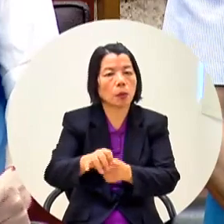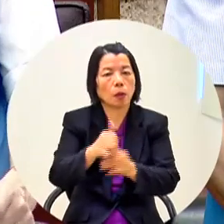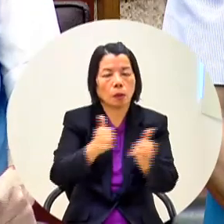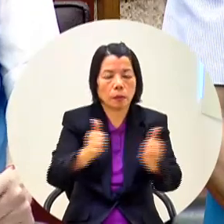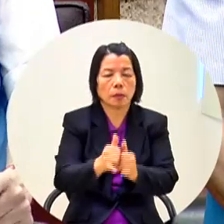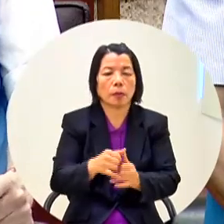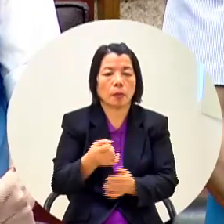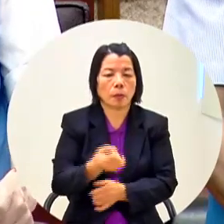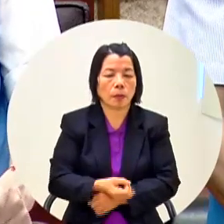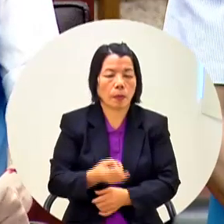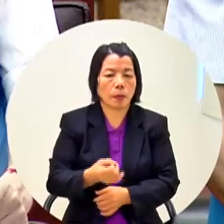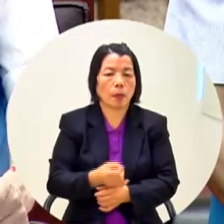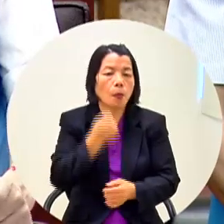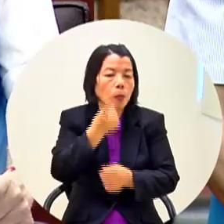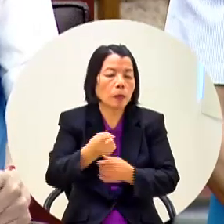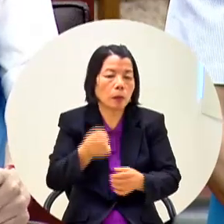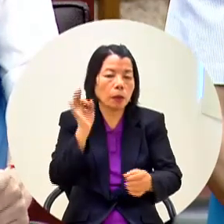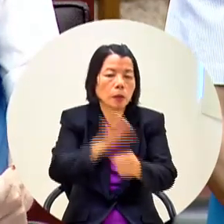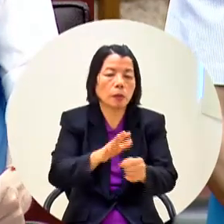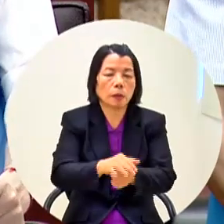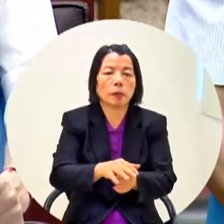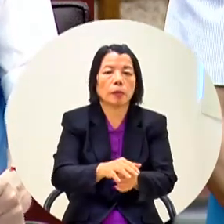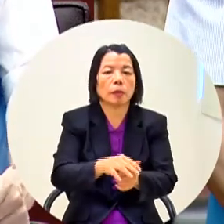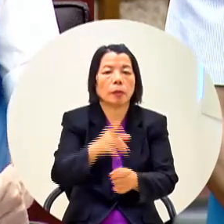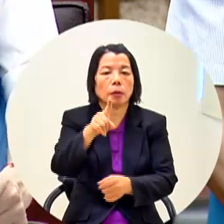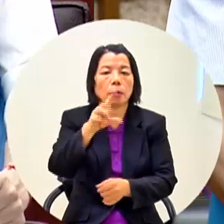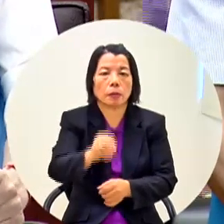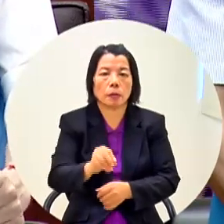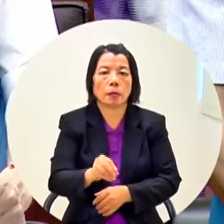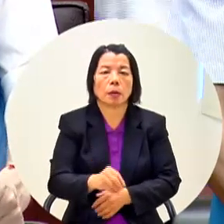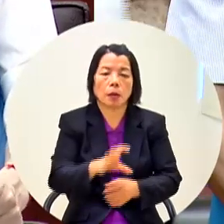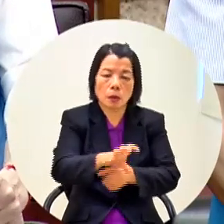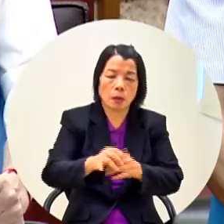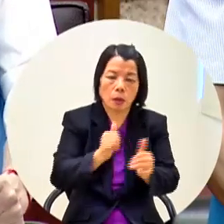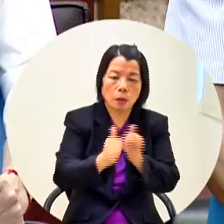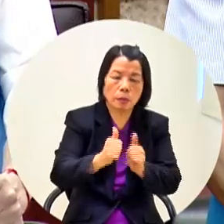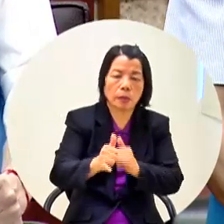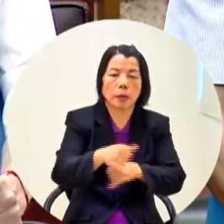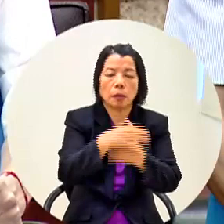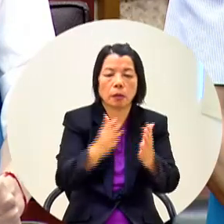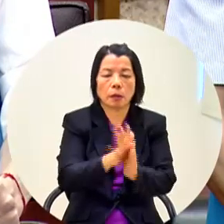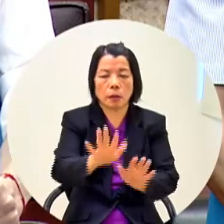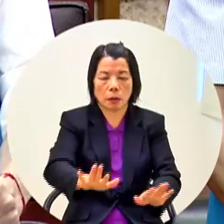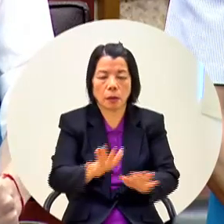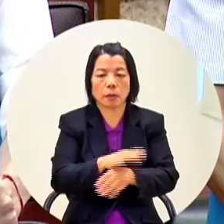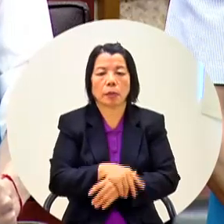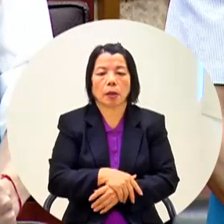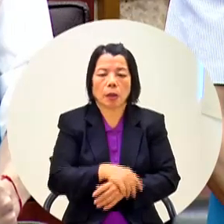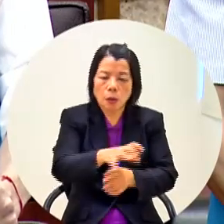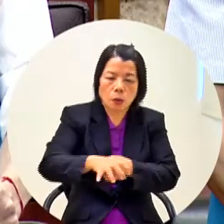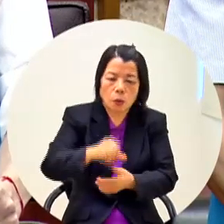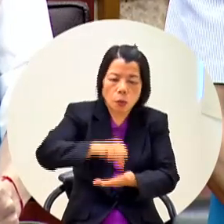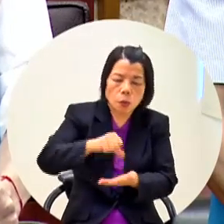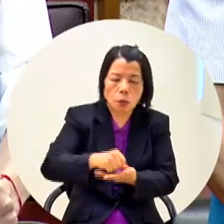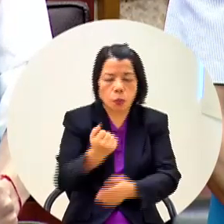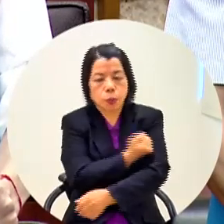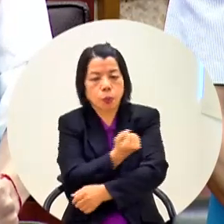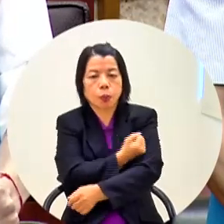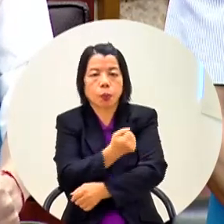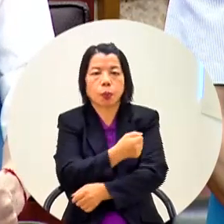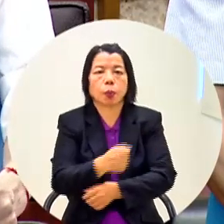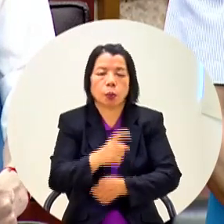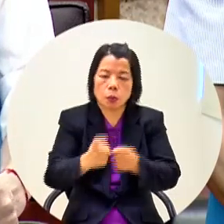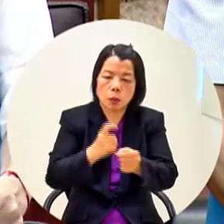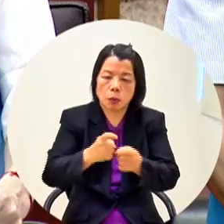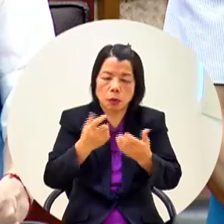10000块钱，那我们是觉得农民团体肚子朝地背朝天，几十年的耕种农地，希望农委会